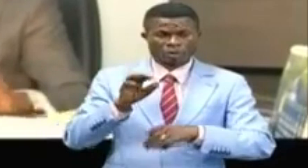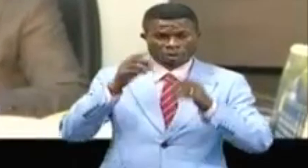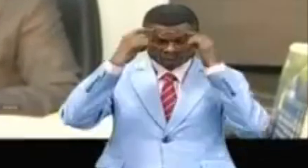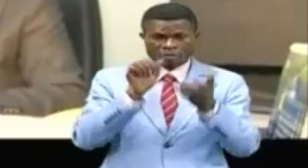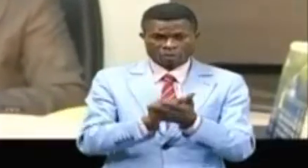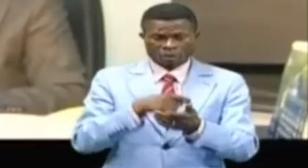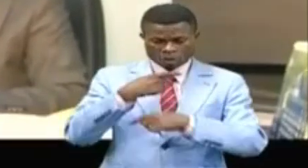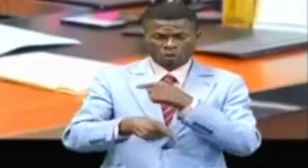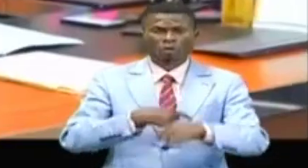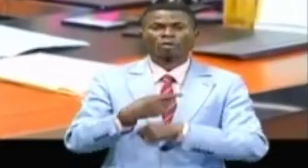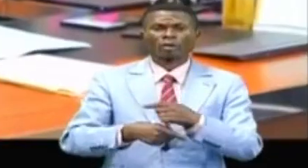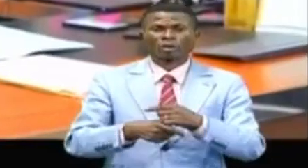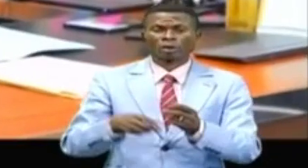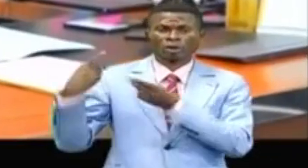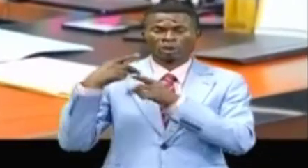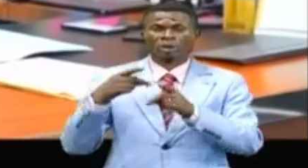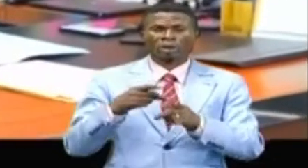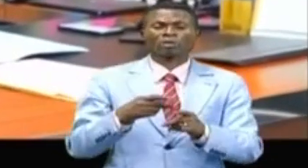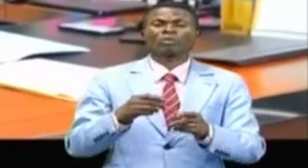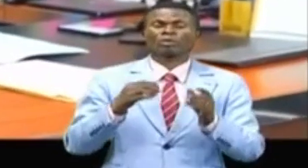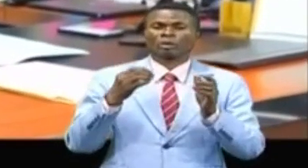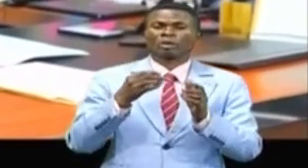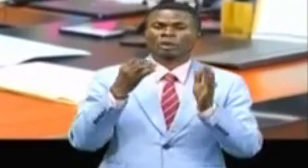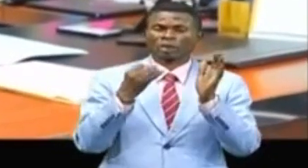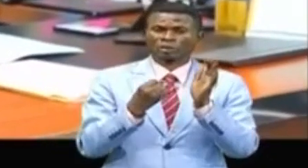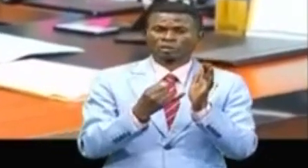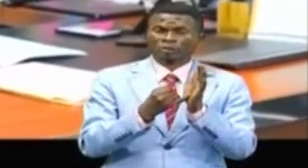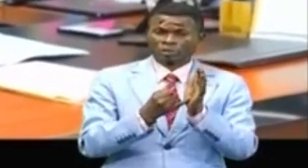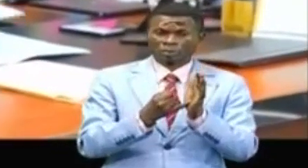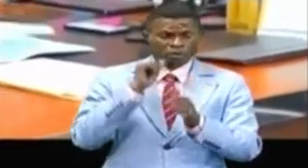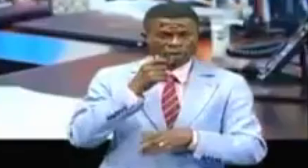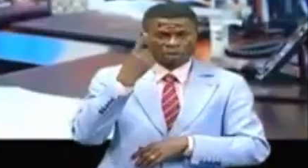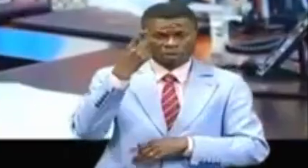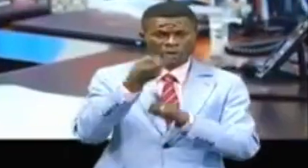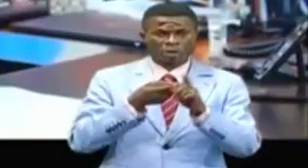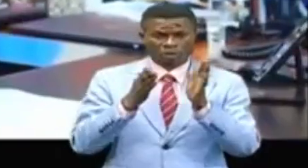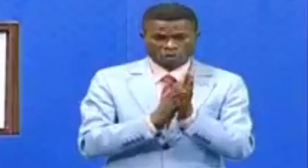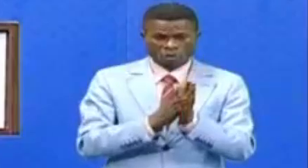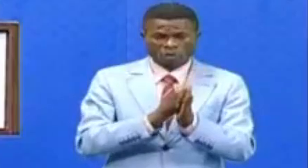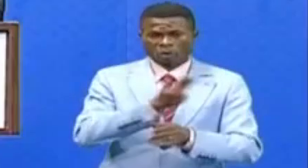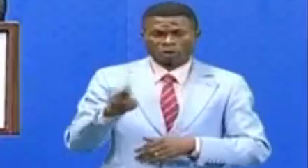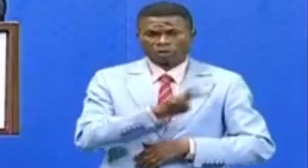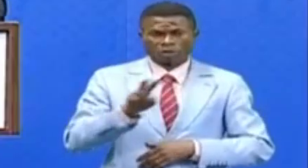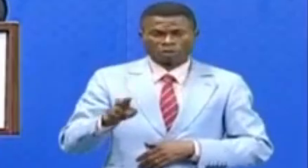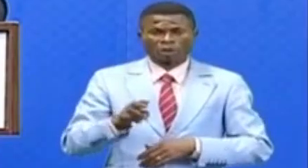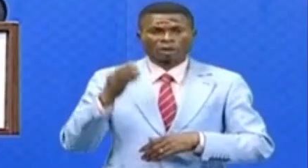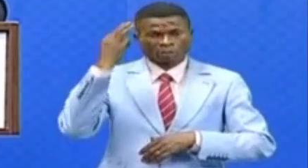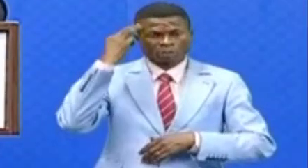en application dès ce samedi 1er octobre 2022. Le Conseil a pris acte de cette note